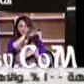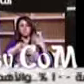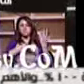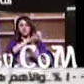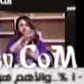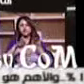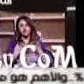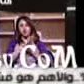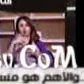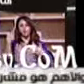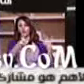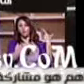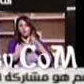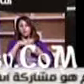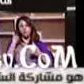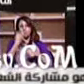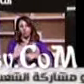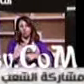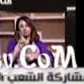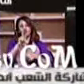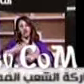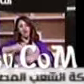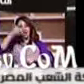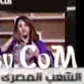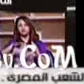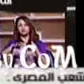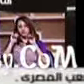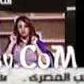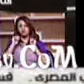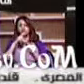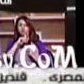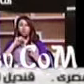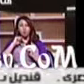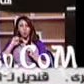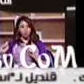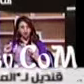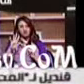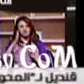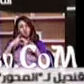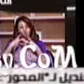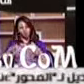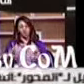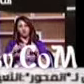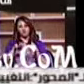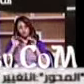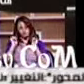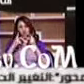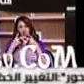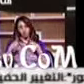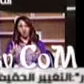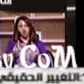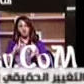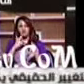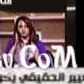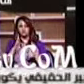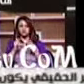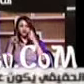وهذا ما يحدث الان في مساله تقديم لح استقالته ايضا نموذج يعني اخر